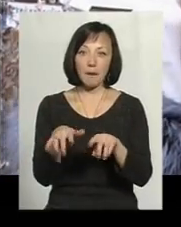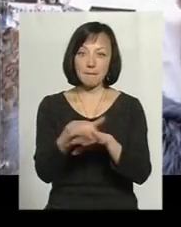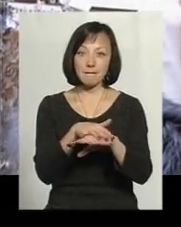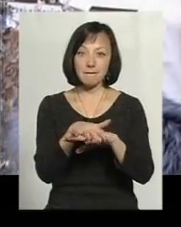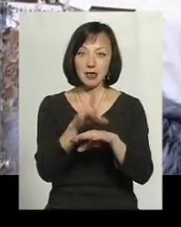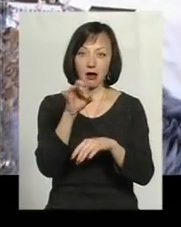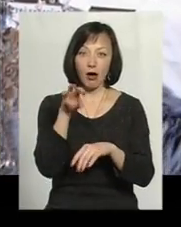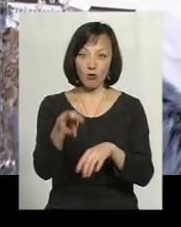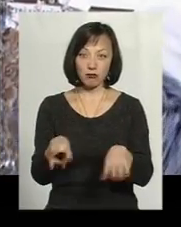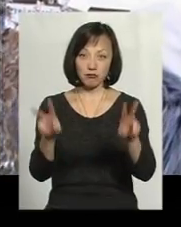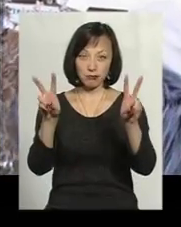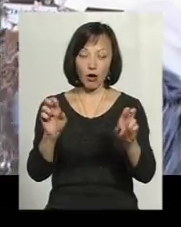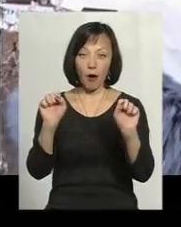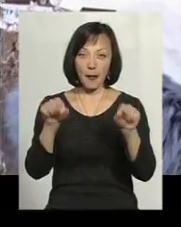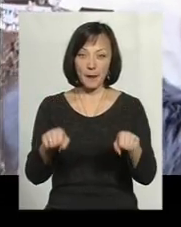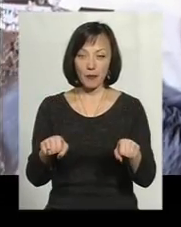де, може,